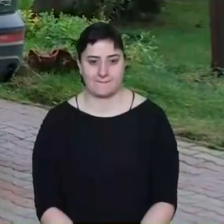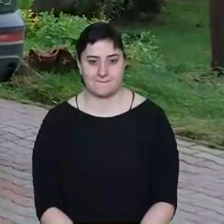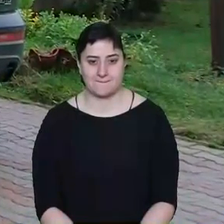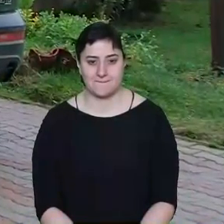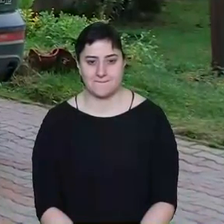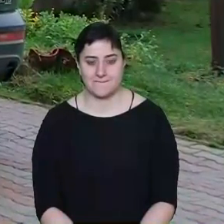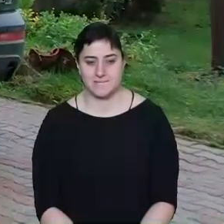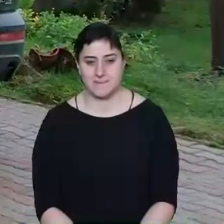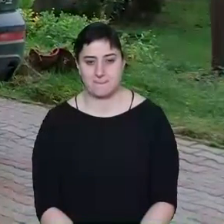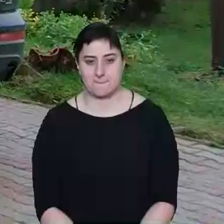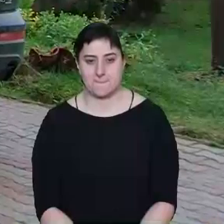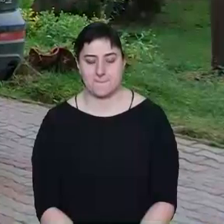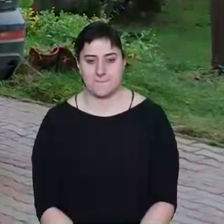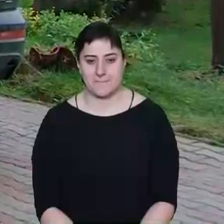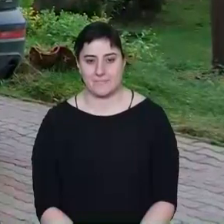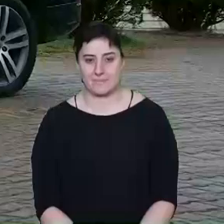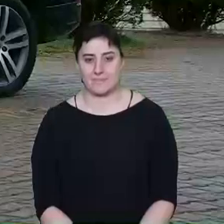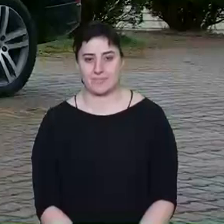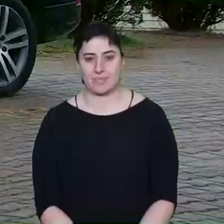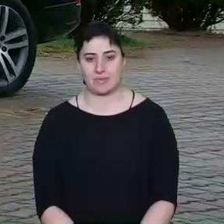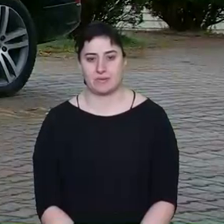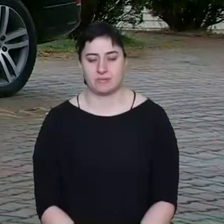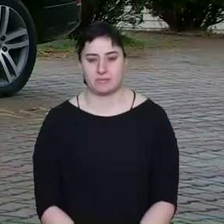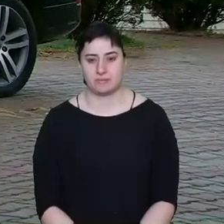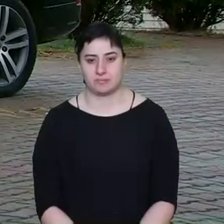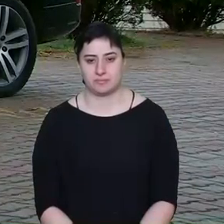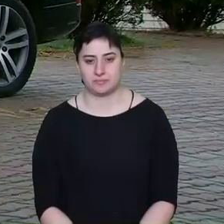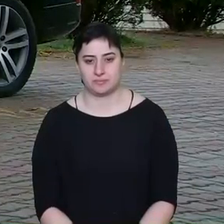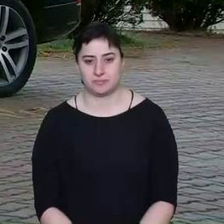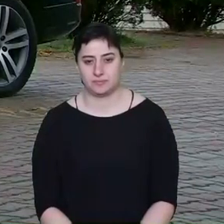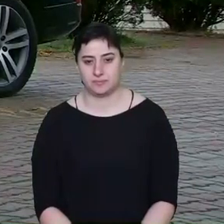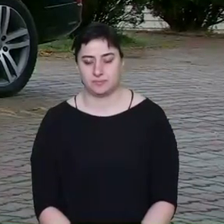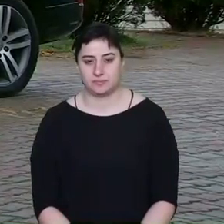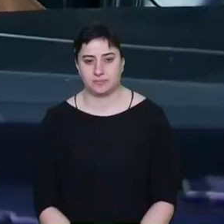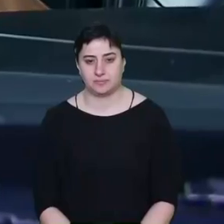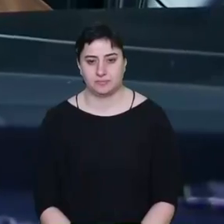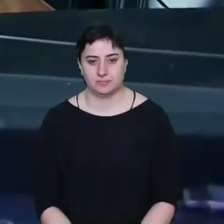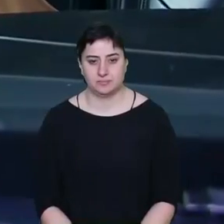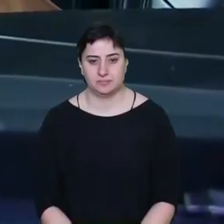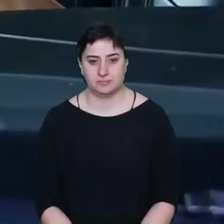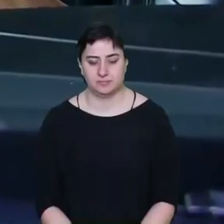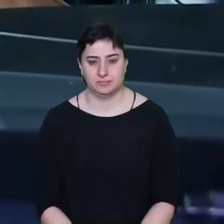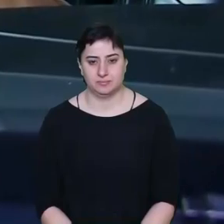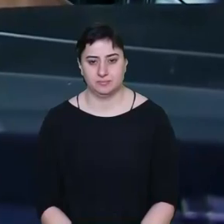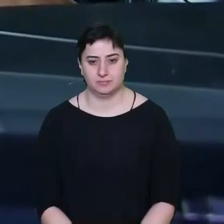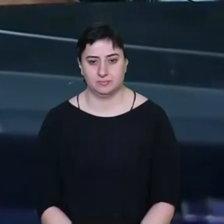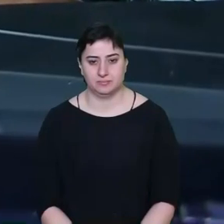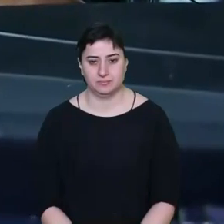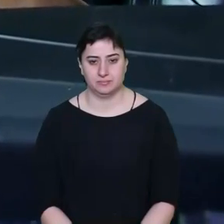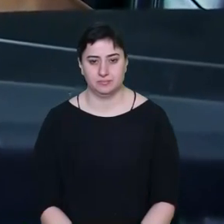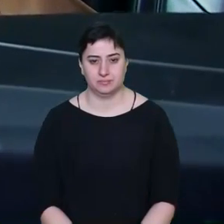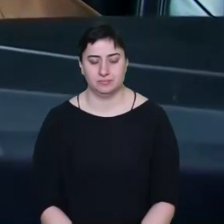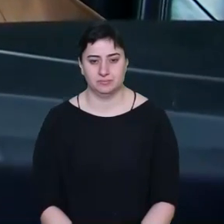kot pantolonuyla arabadan inip temiz havayı şöyle bir içine çekti iyice. Ardından ceketinin yakasını düzelterek villaya yöneldi.